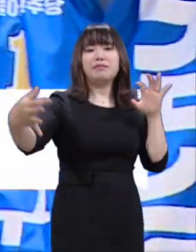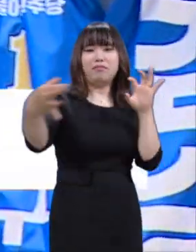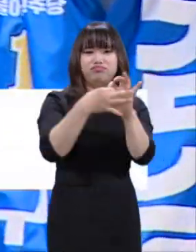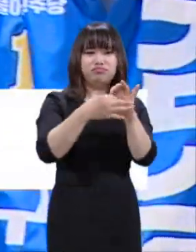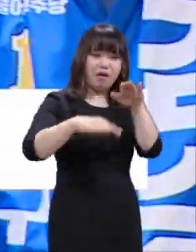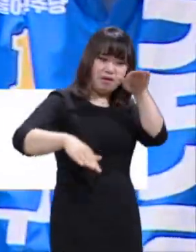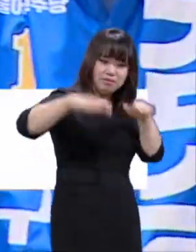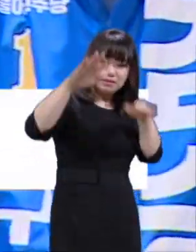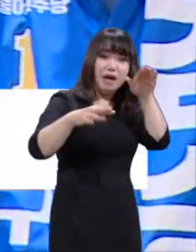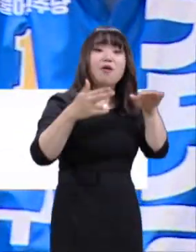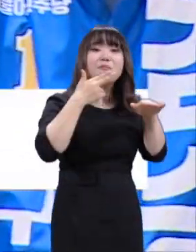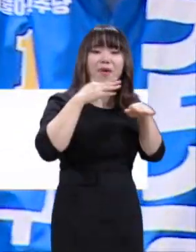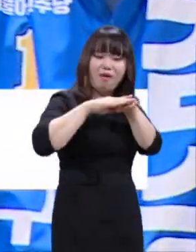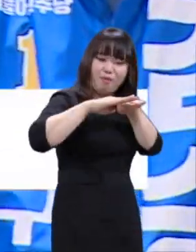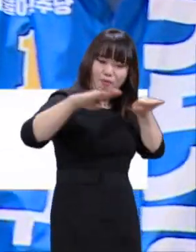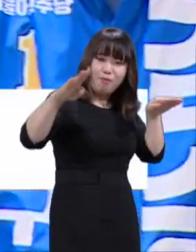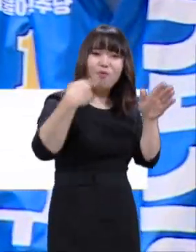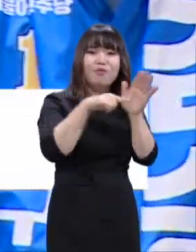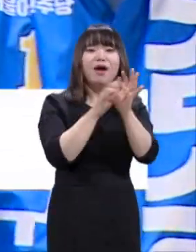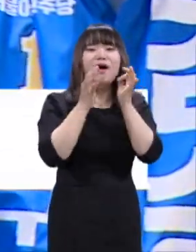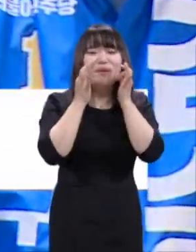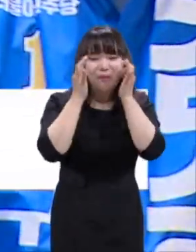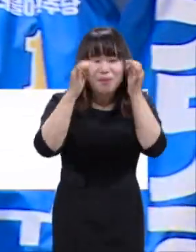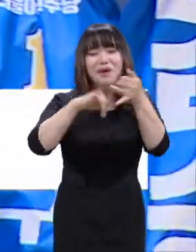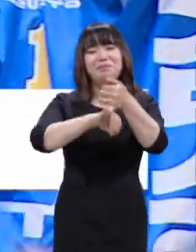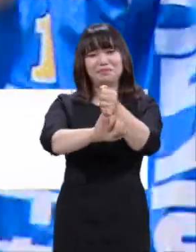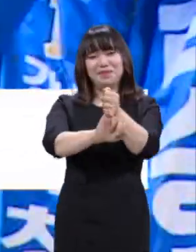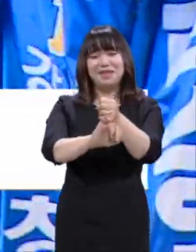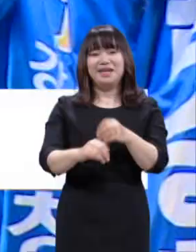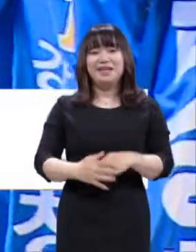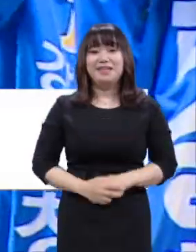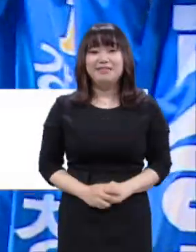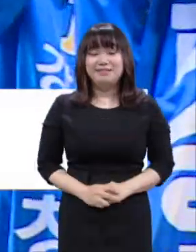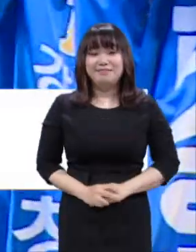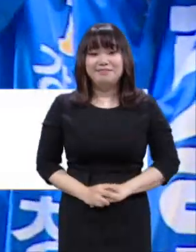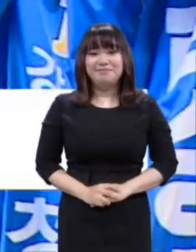차이가 줄여질 수 있도록 최선을 다해 뒷받침하겠습니다, 여러분. 네!